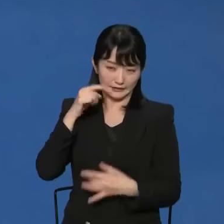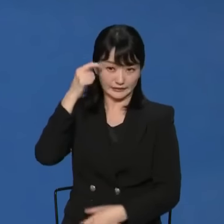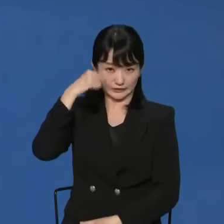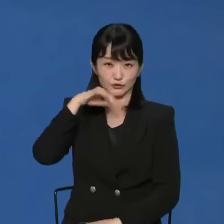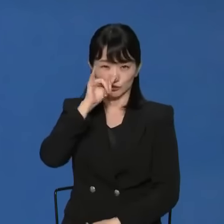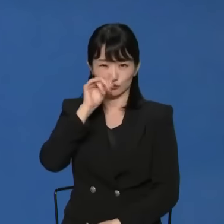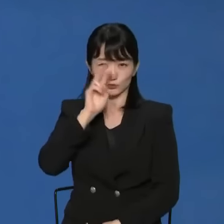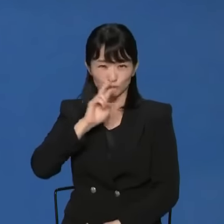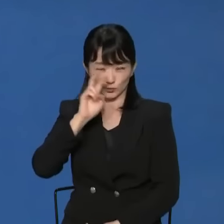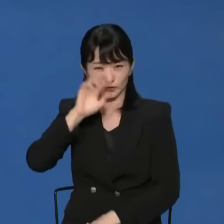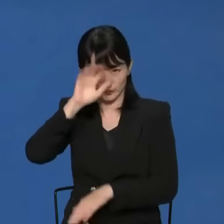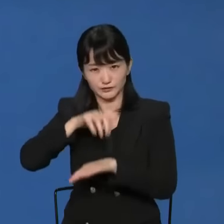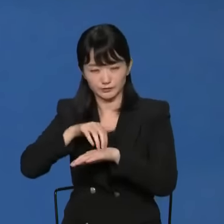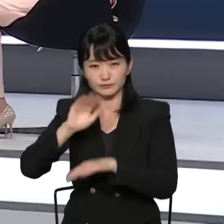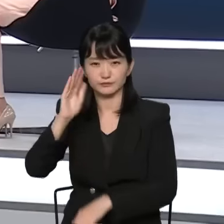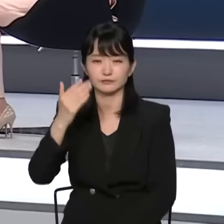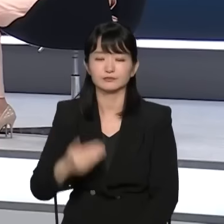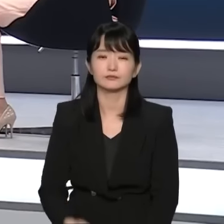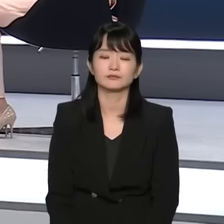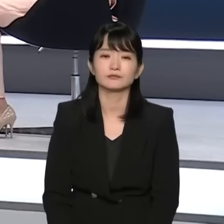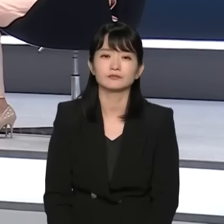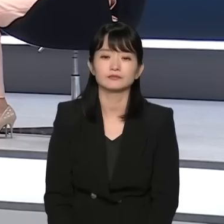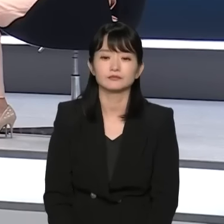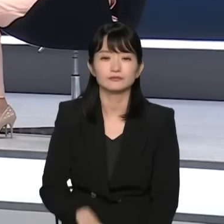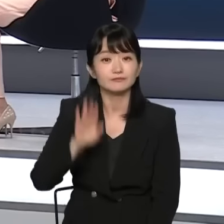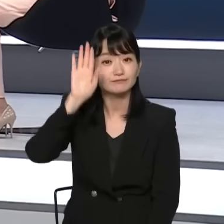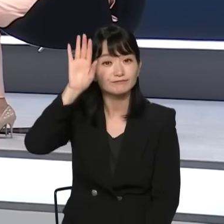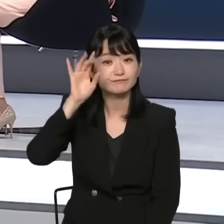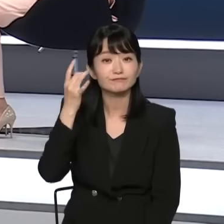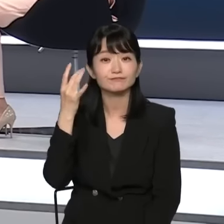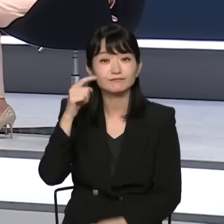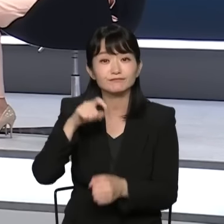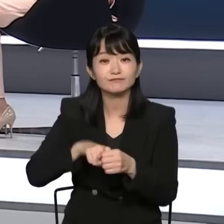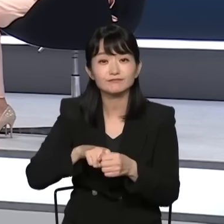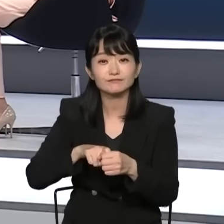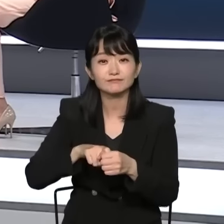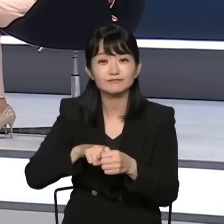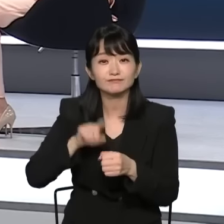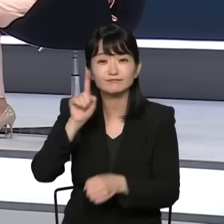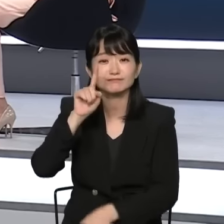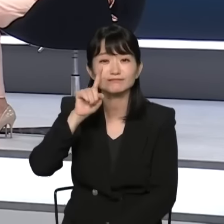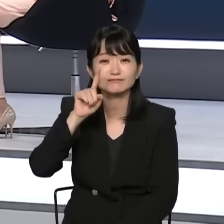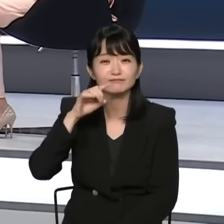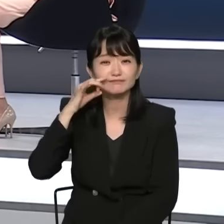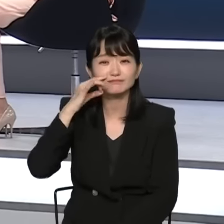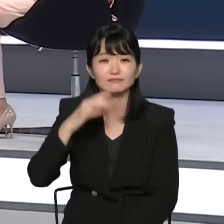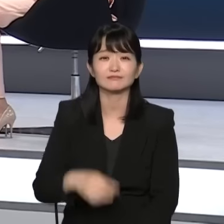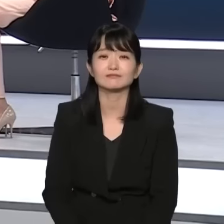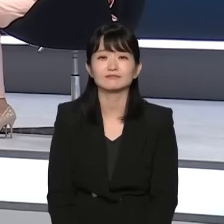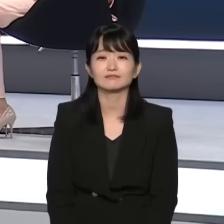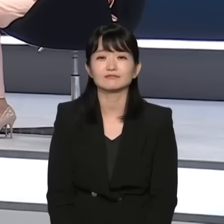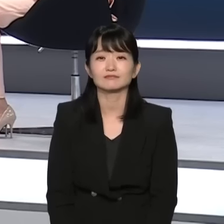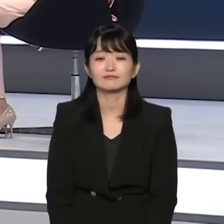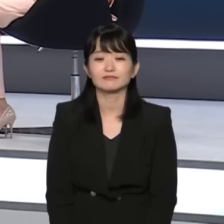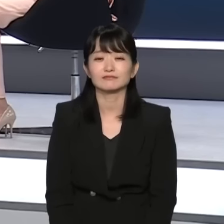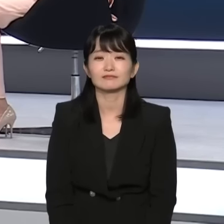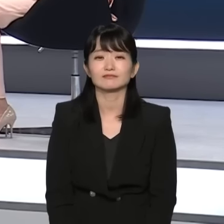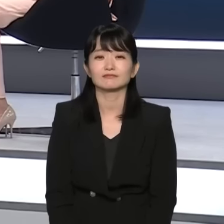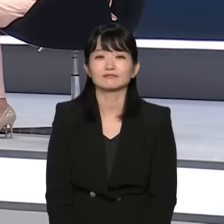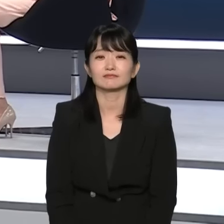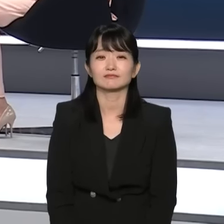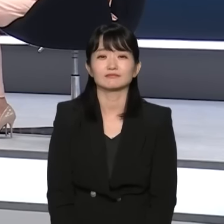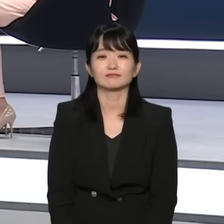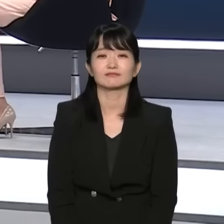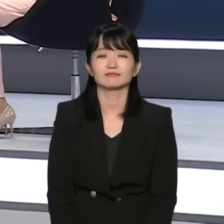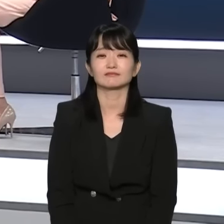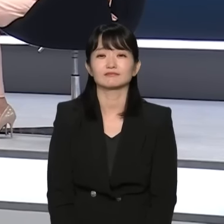아닌가 싶거든요. 네. 앞으로 궁극적인 목표가 뭐가 있나요? 궁극적인 목표라고